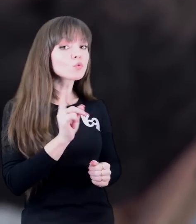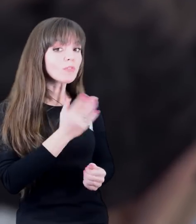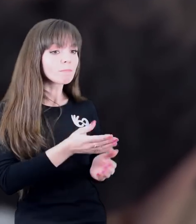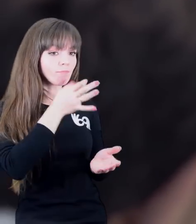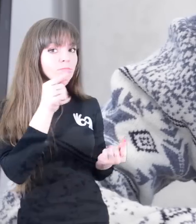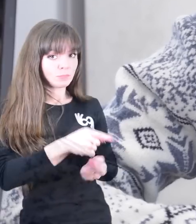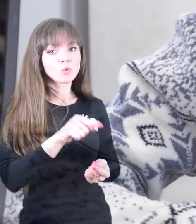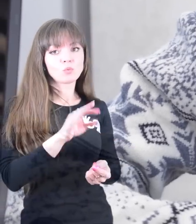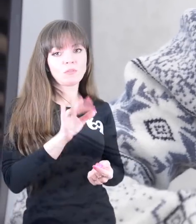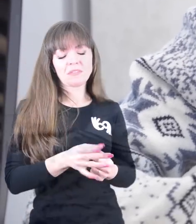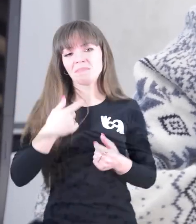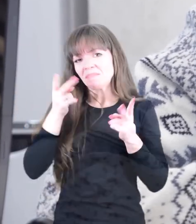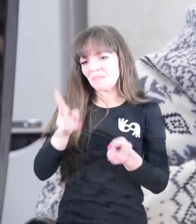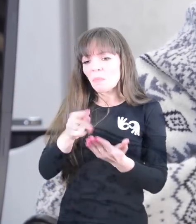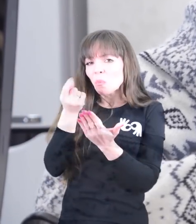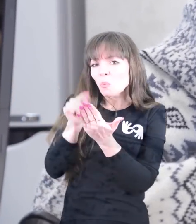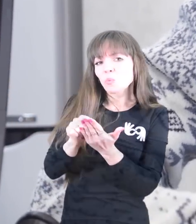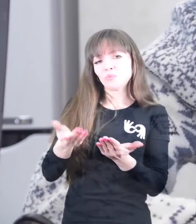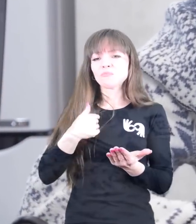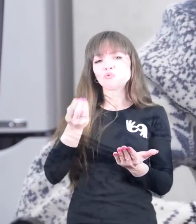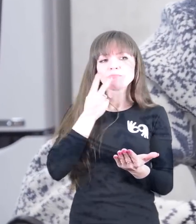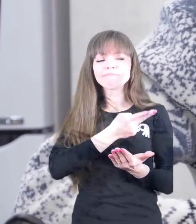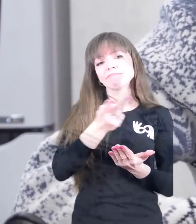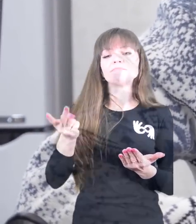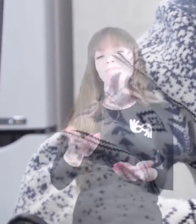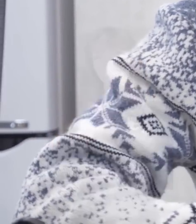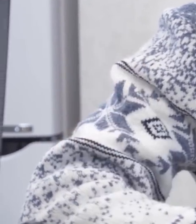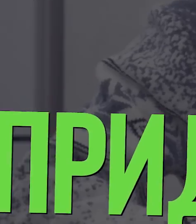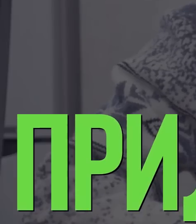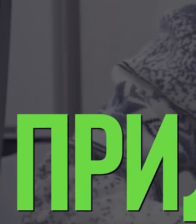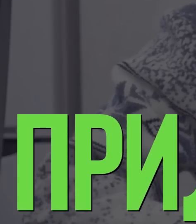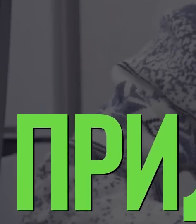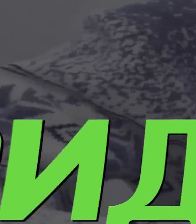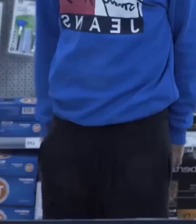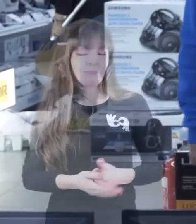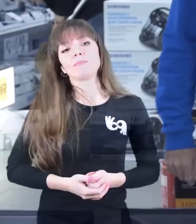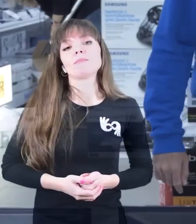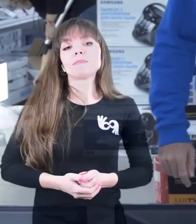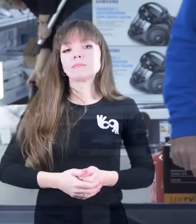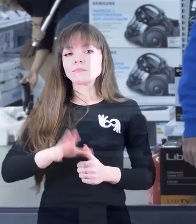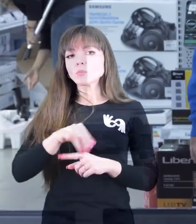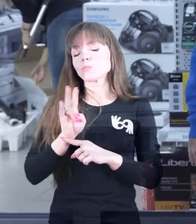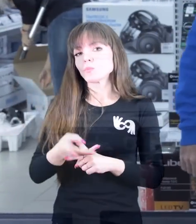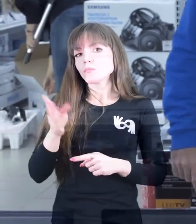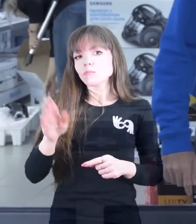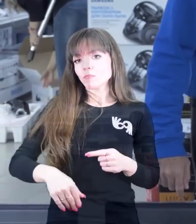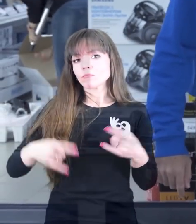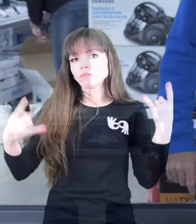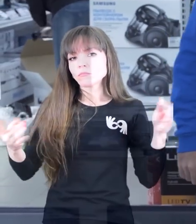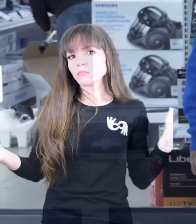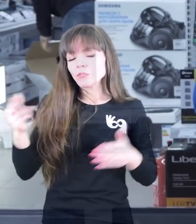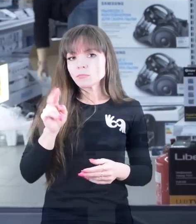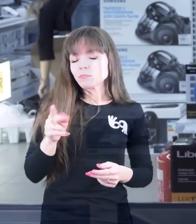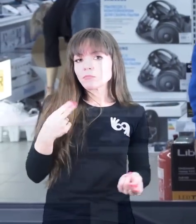Что, вам подходит товар? Ну, не знаю, здесь какая-то точечка. Я, наверное, еще посмотрю. Спасибо. Это плаза крутая, да. Да,